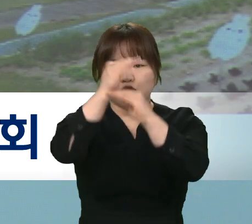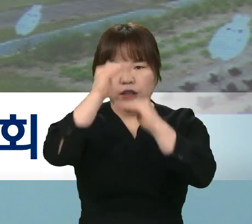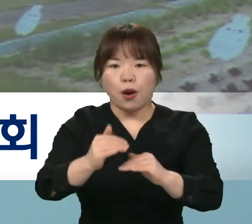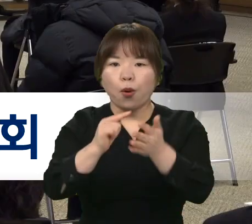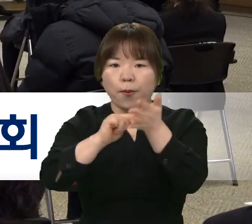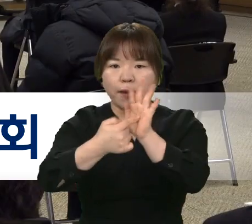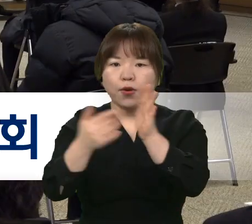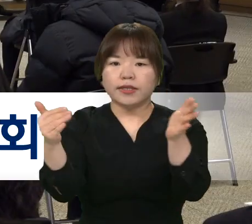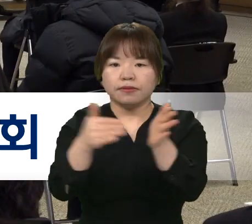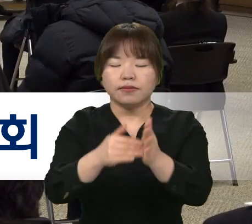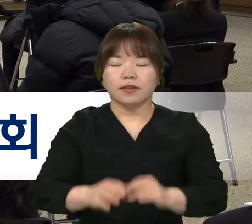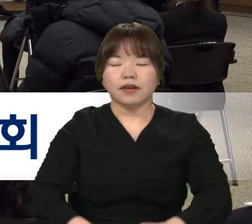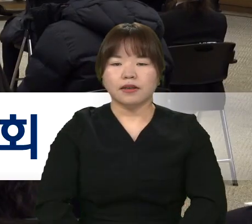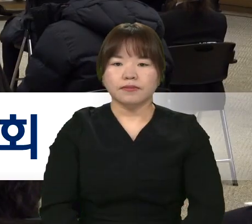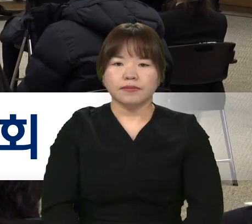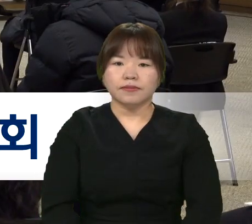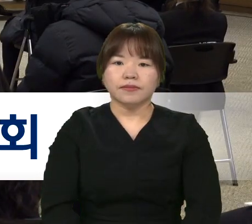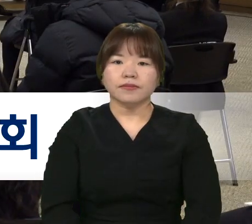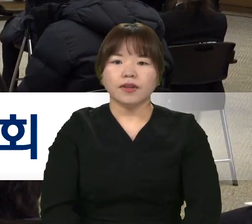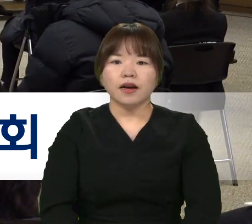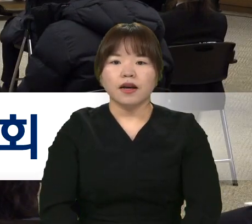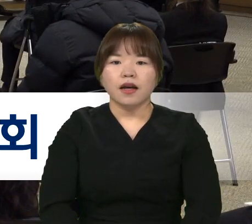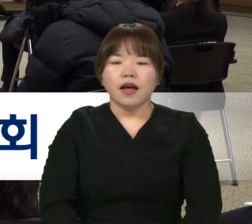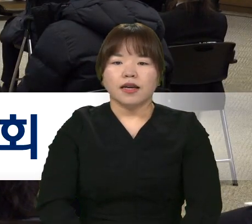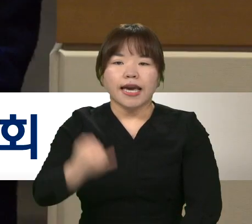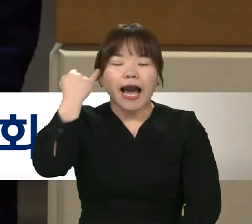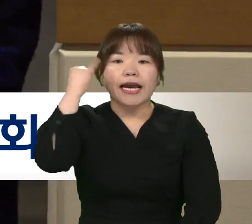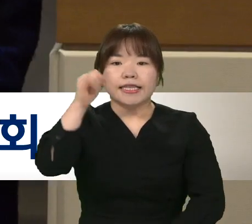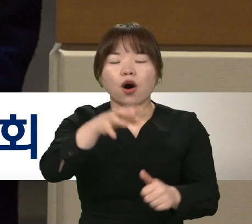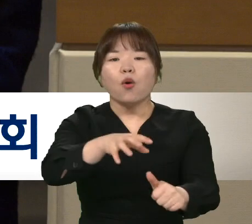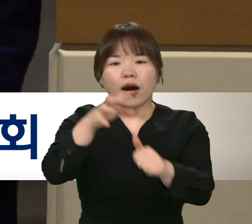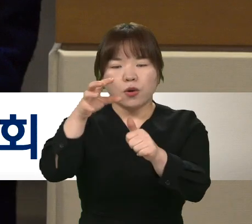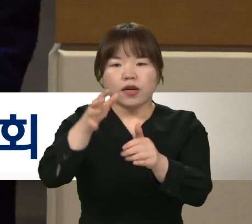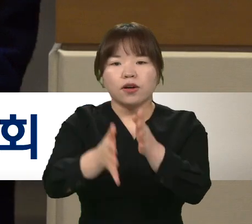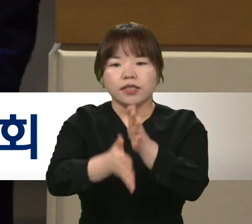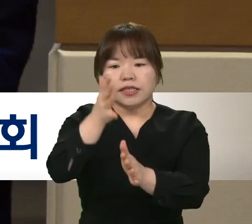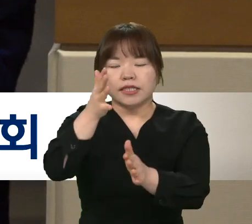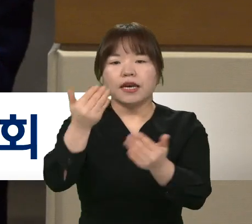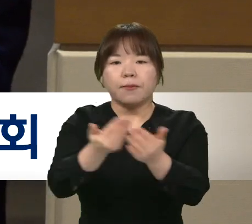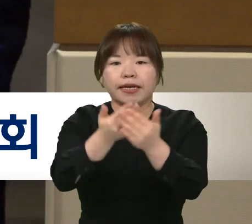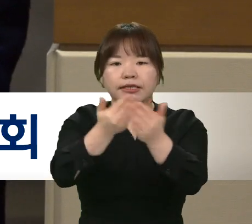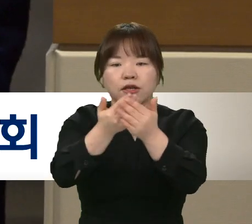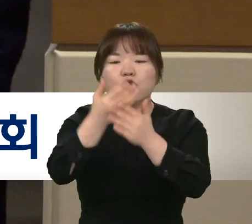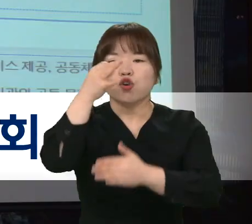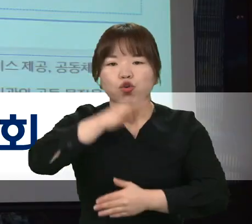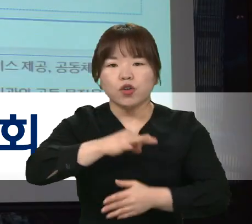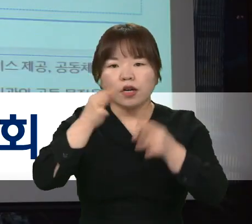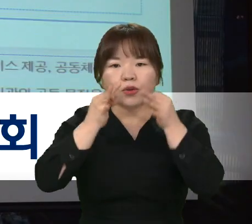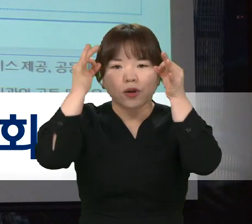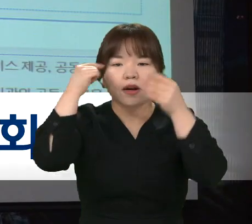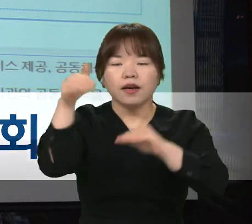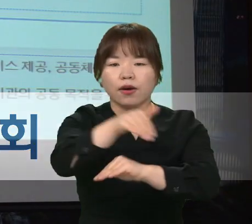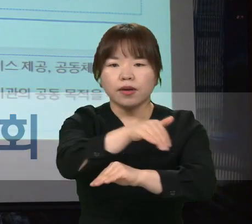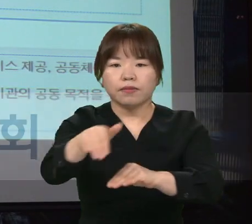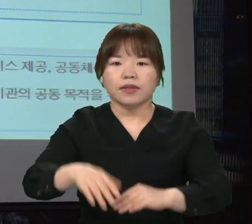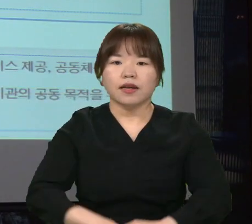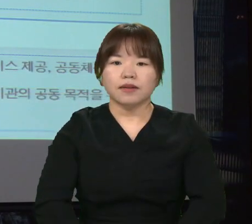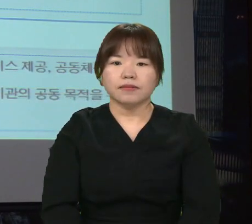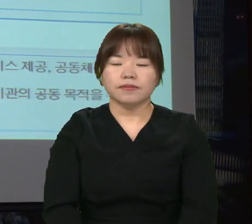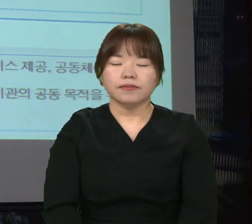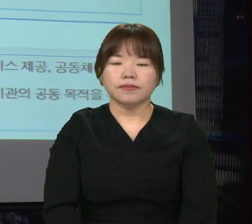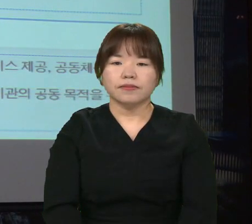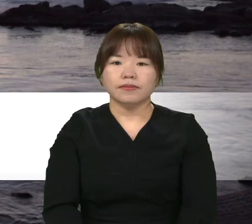연구 과제를 발표했습니다 치는 정책기획단의 아이디어 가시성 발전에 도움을 주는 사업이 되도록 노력할게